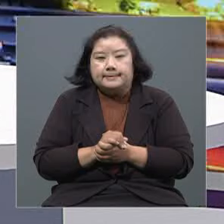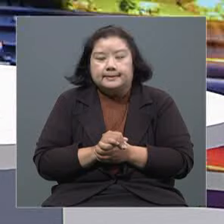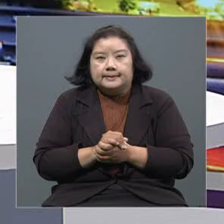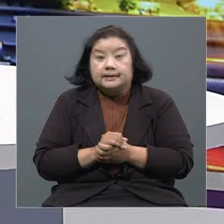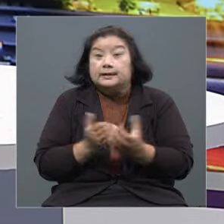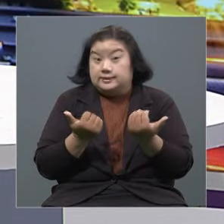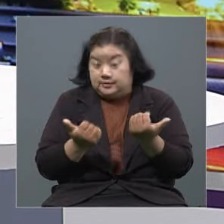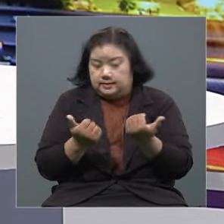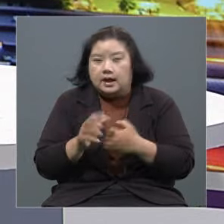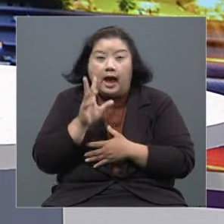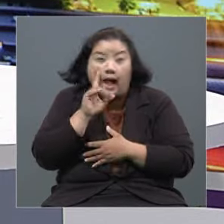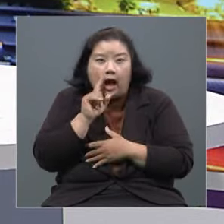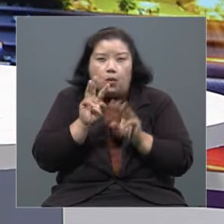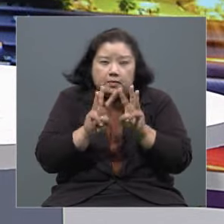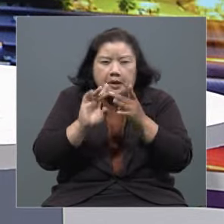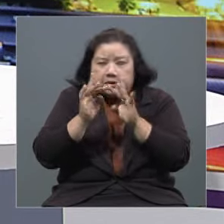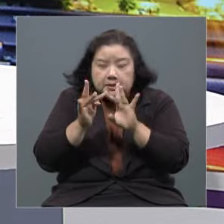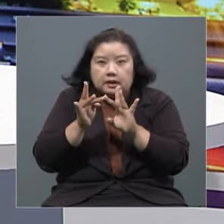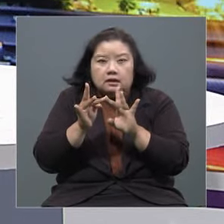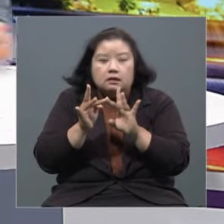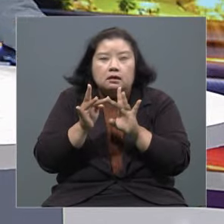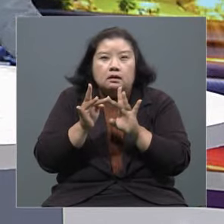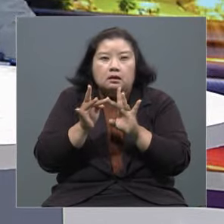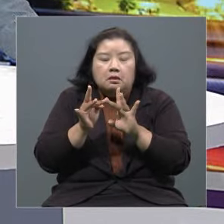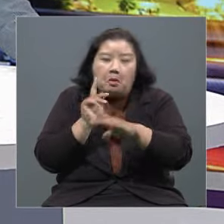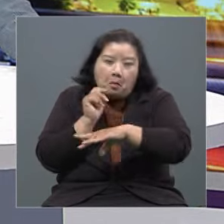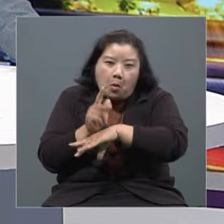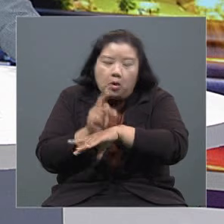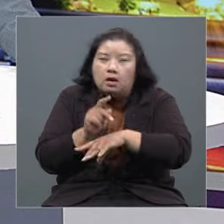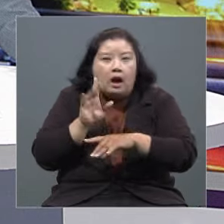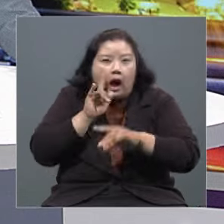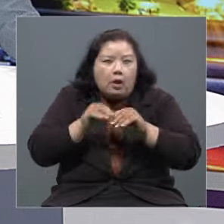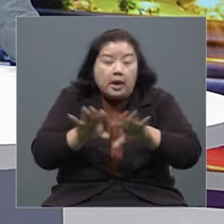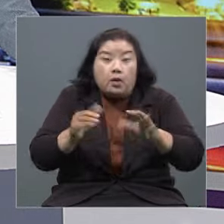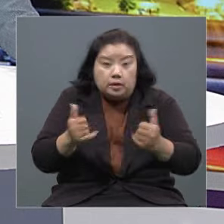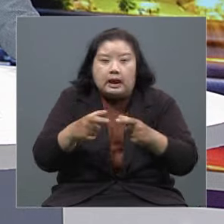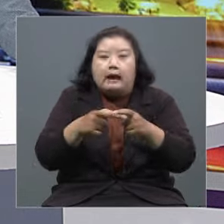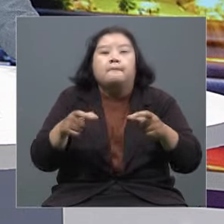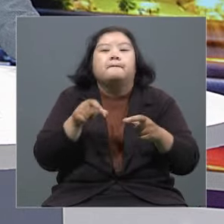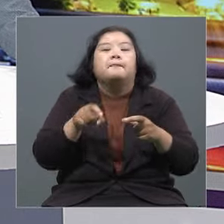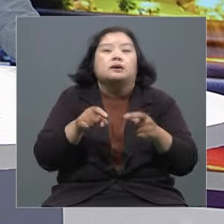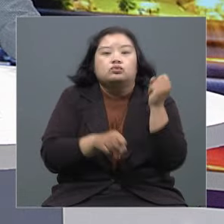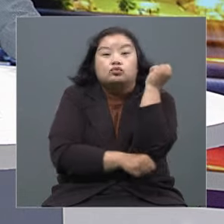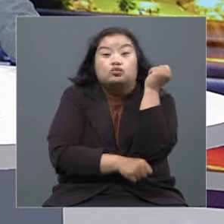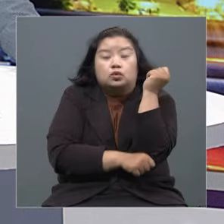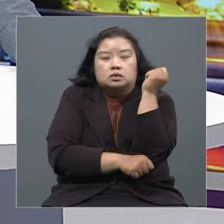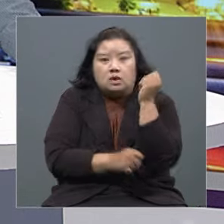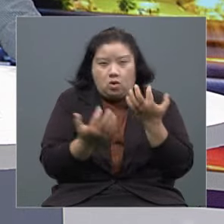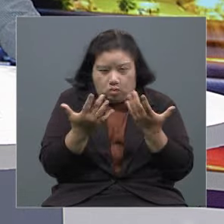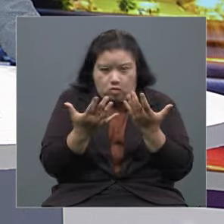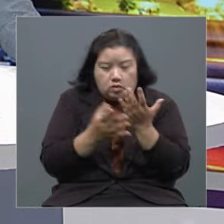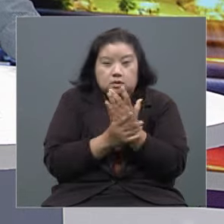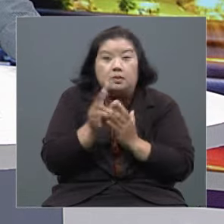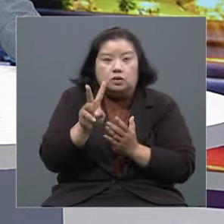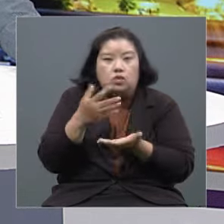ตอนนี้ในโลกโซเชียลเนี่ยมีการแชร์ข่าวบอกต่อกันนะครับคุณผู้ชมบอกว่าเดือนนี้เนี่ยบัตรสวัสดิการแห่งรัฐคนที่ถือบัตรอยู่รอได้เลยอีกประมาณ2อาทิ